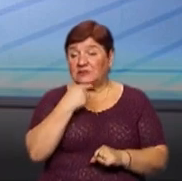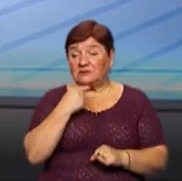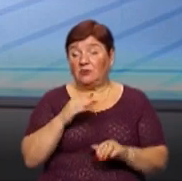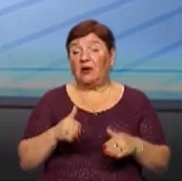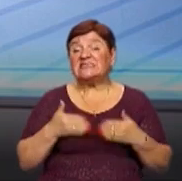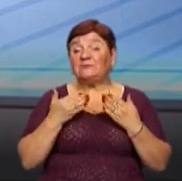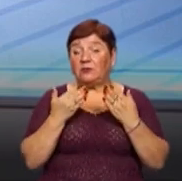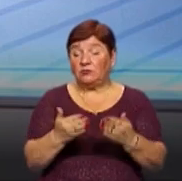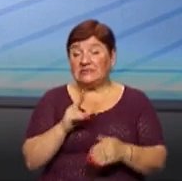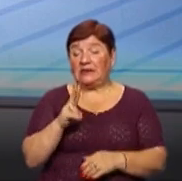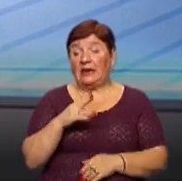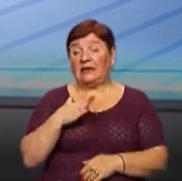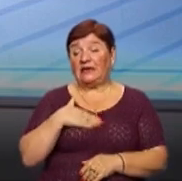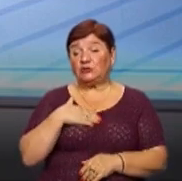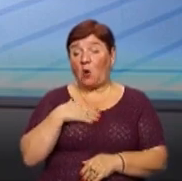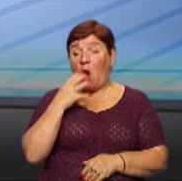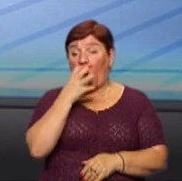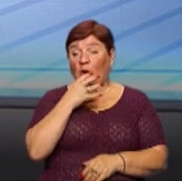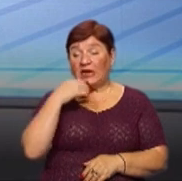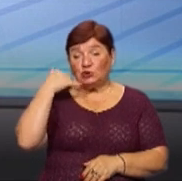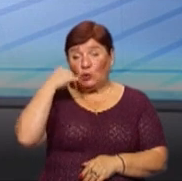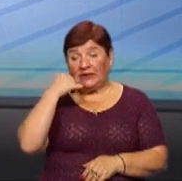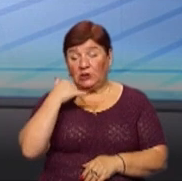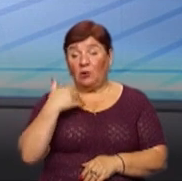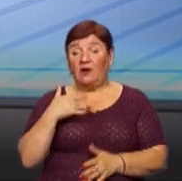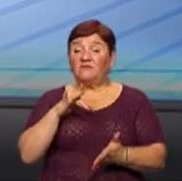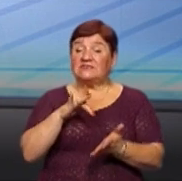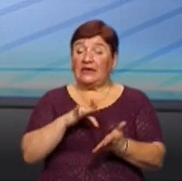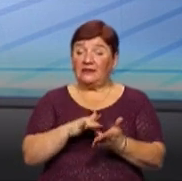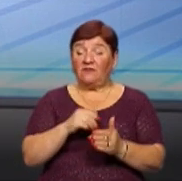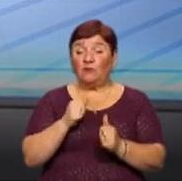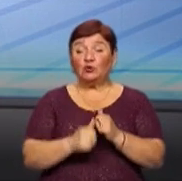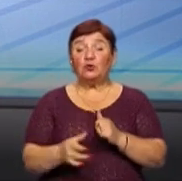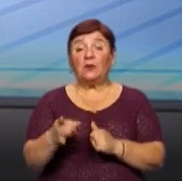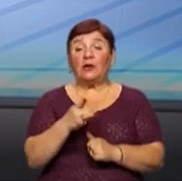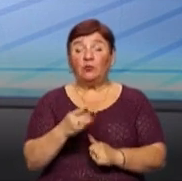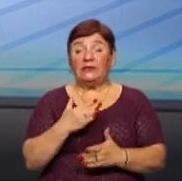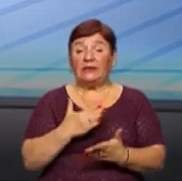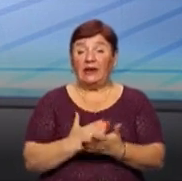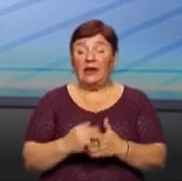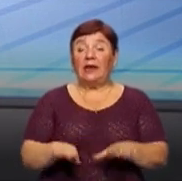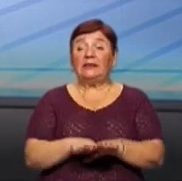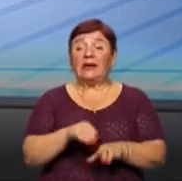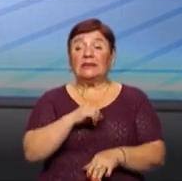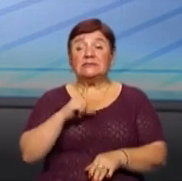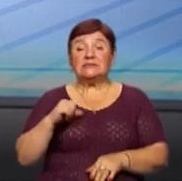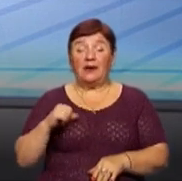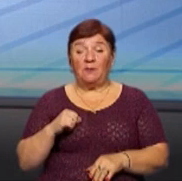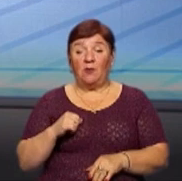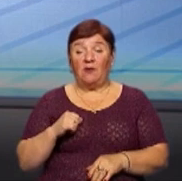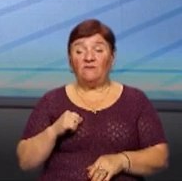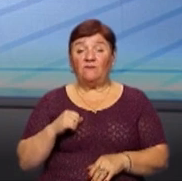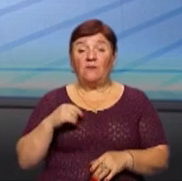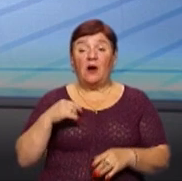право звернутися як і на гарячі наші лінії, так може і в самі сервісні центри, які у нас в кожному районі є. Так само ми працюємо в